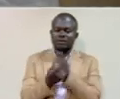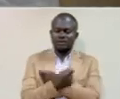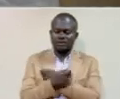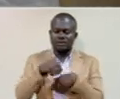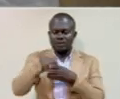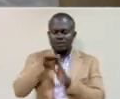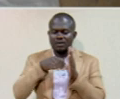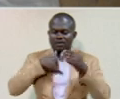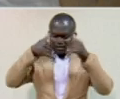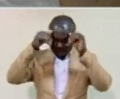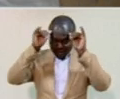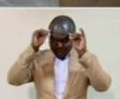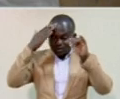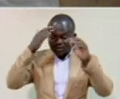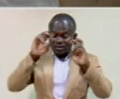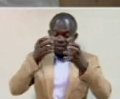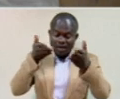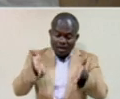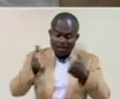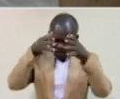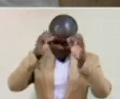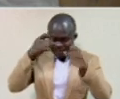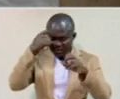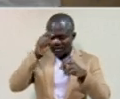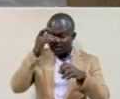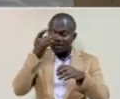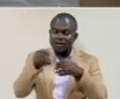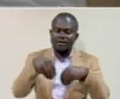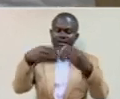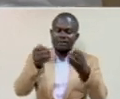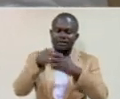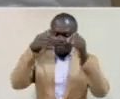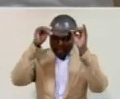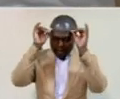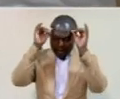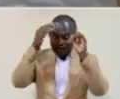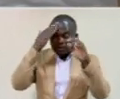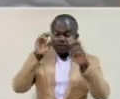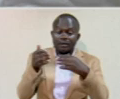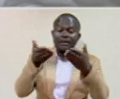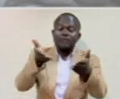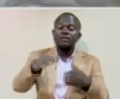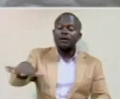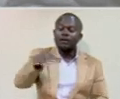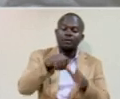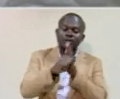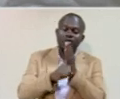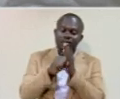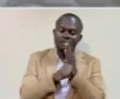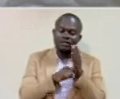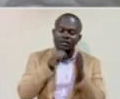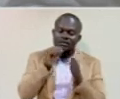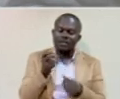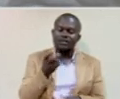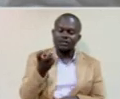gahunda ya giringa uziko hano perezida wa Repubulika iyo bari gutanga inka uziko bazizana hano ku murenge nta